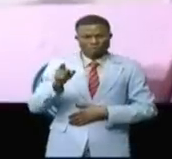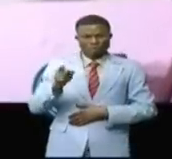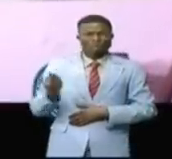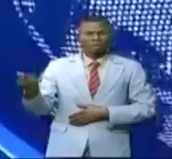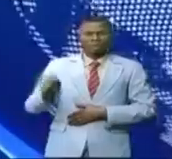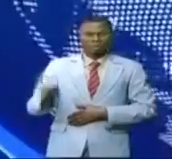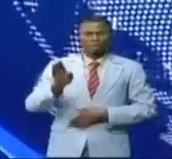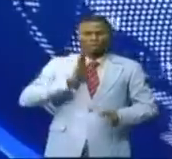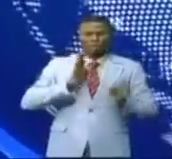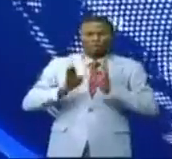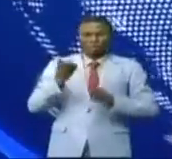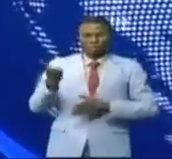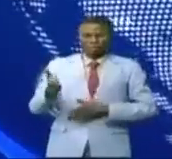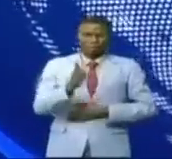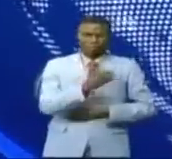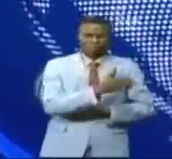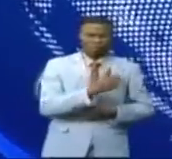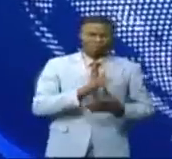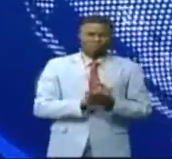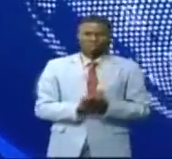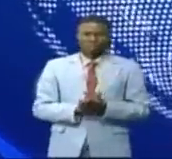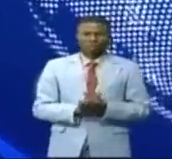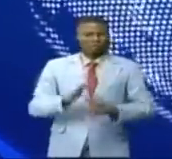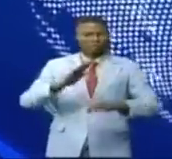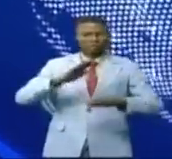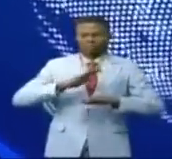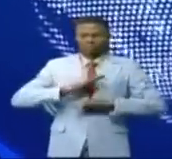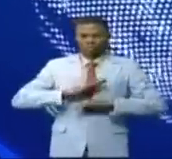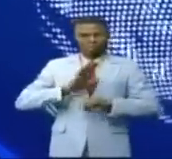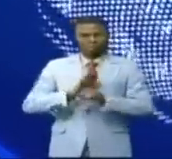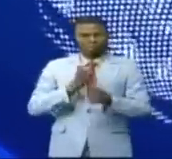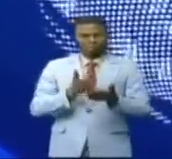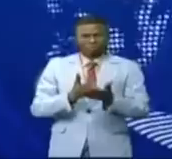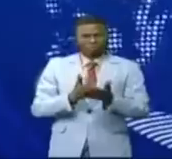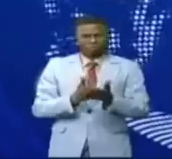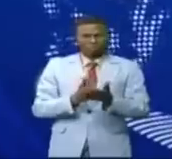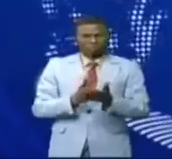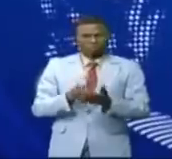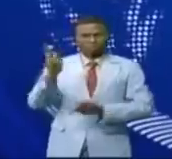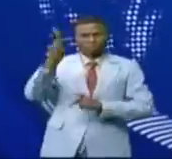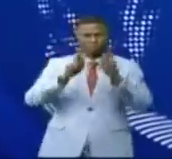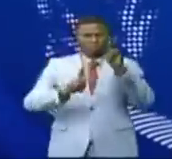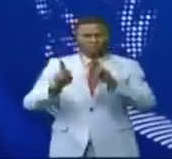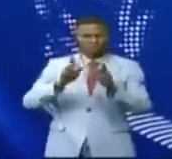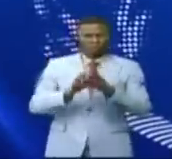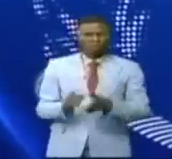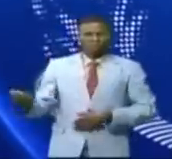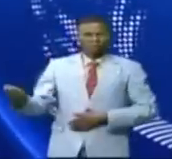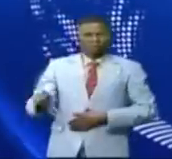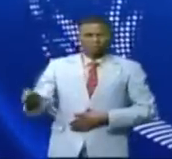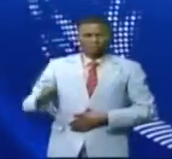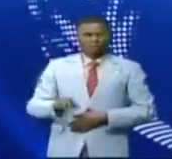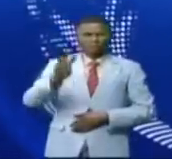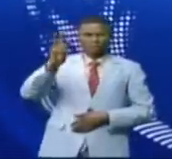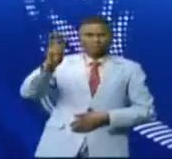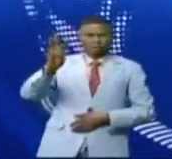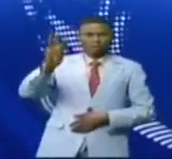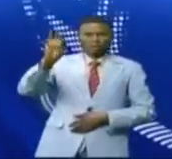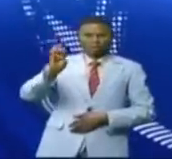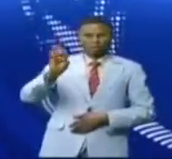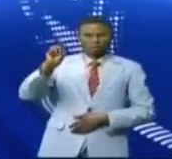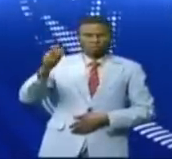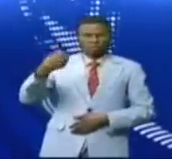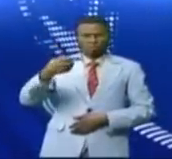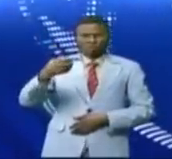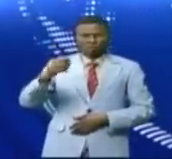de béni une note de satisfaction pour la population du territoire de mwenga le travaux d'urgence